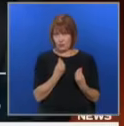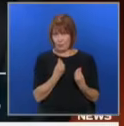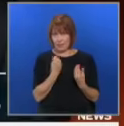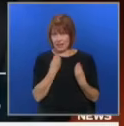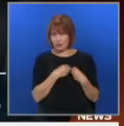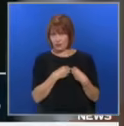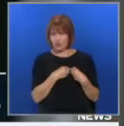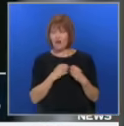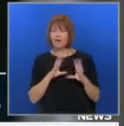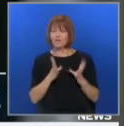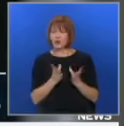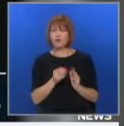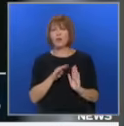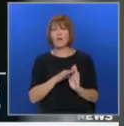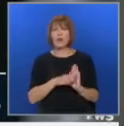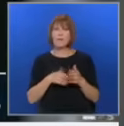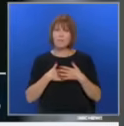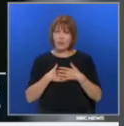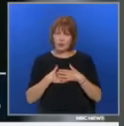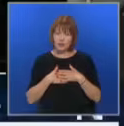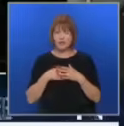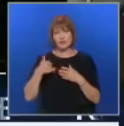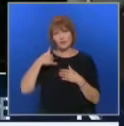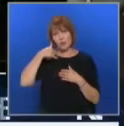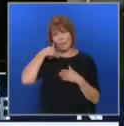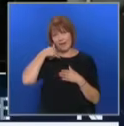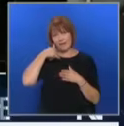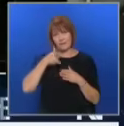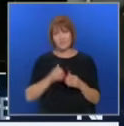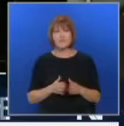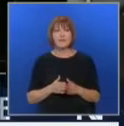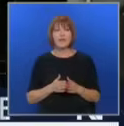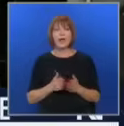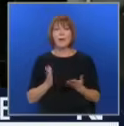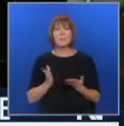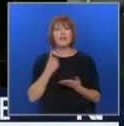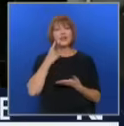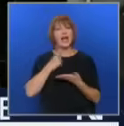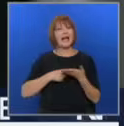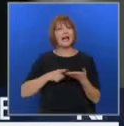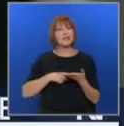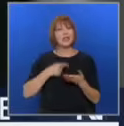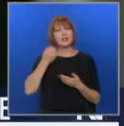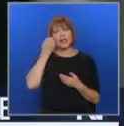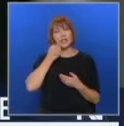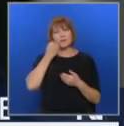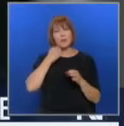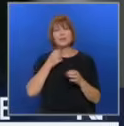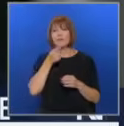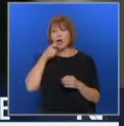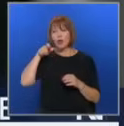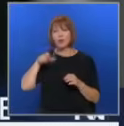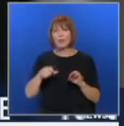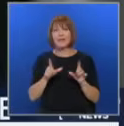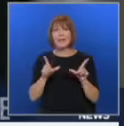ми, че всичко е наред и ми благодари, че съм му се обадил. Беше грешка да използвам думата мерник. Когато казах